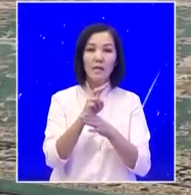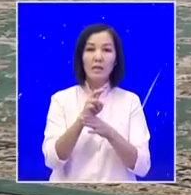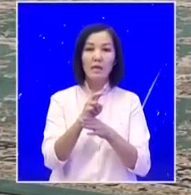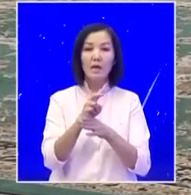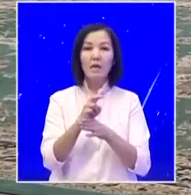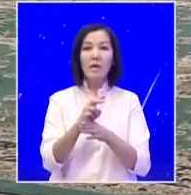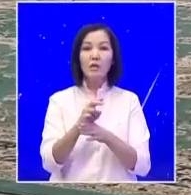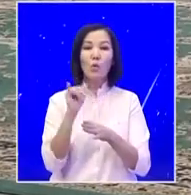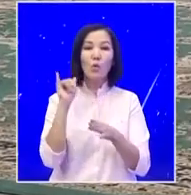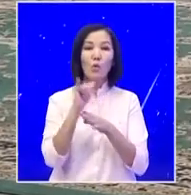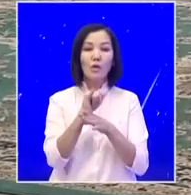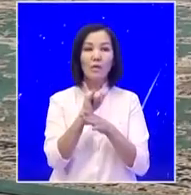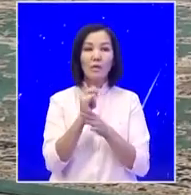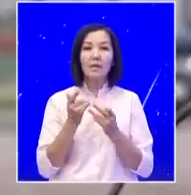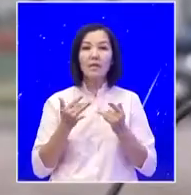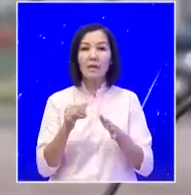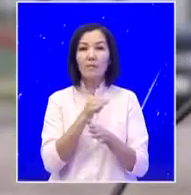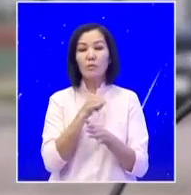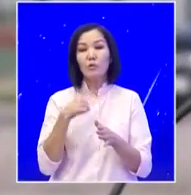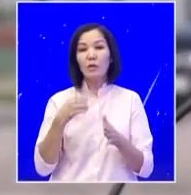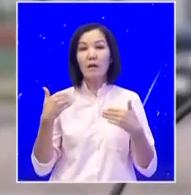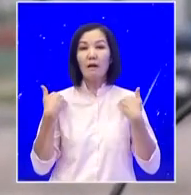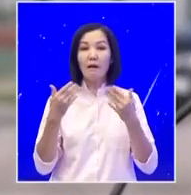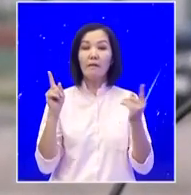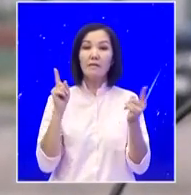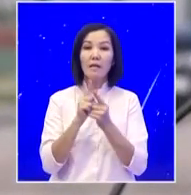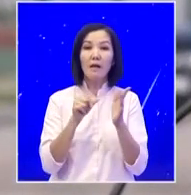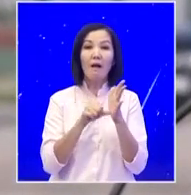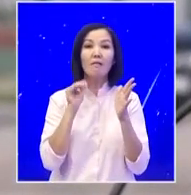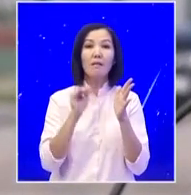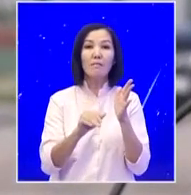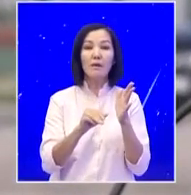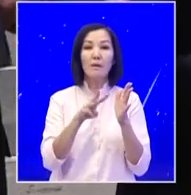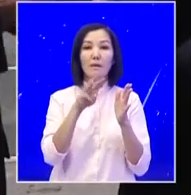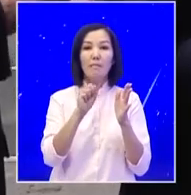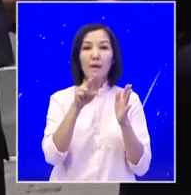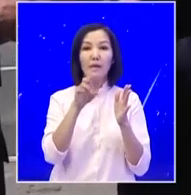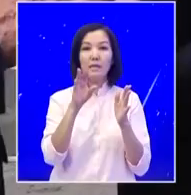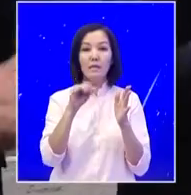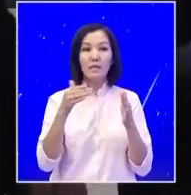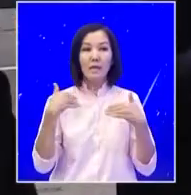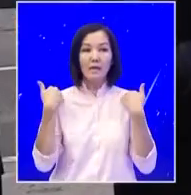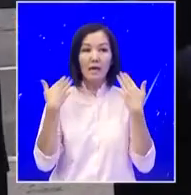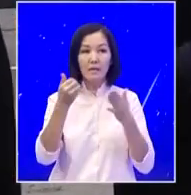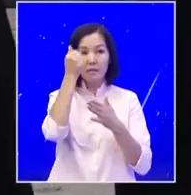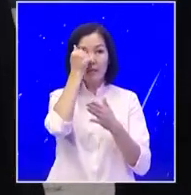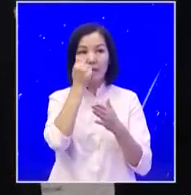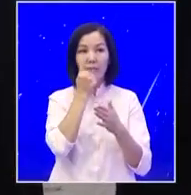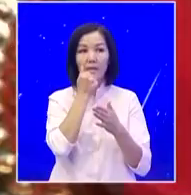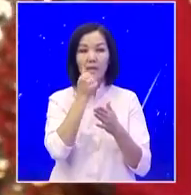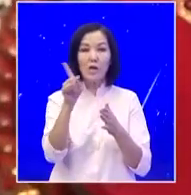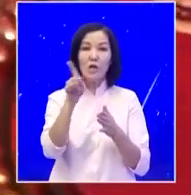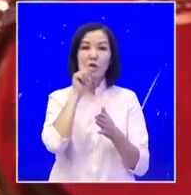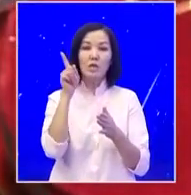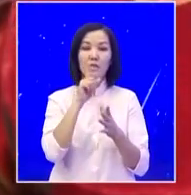меймандарды талапкерлердің өздері қарсы алды. 6000 түлек атынан Мадина Тұрдаш аймақ баш сына ерекше алғыс айтты. Жастарға